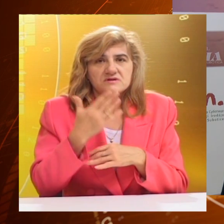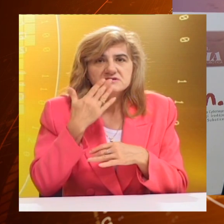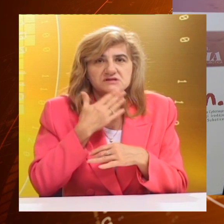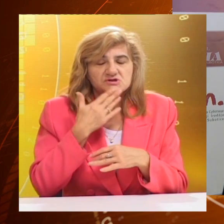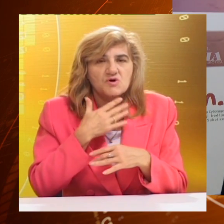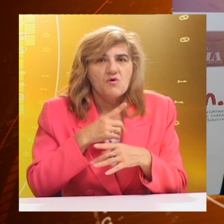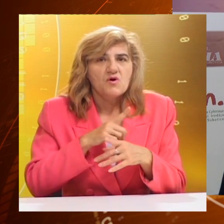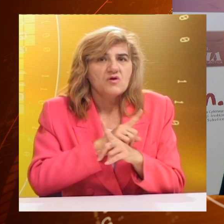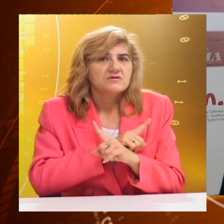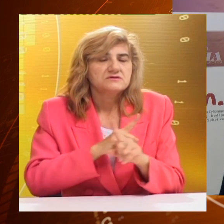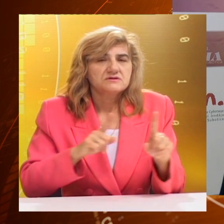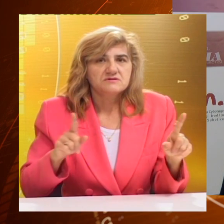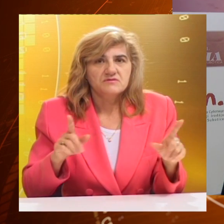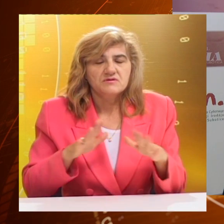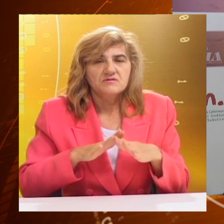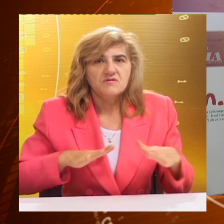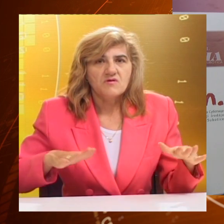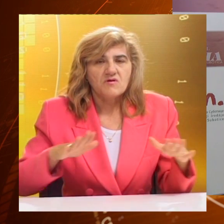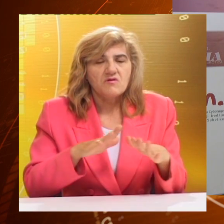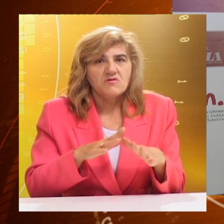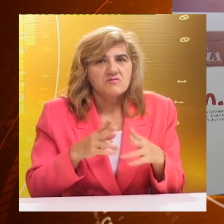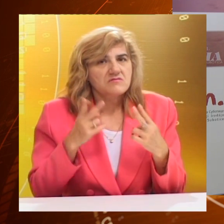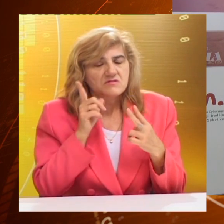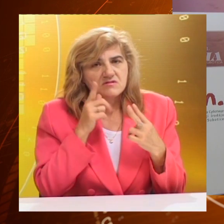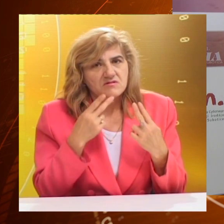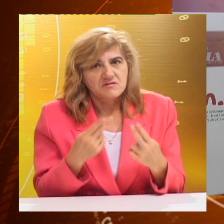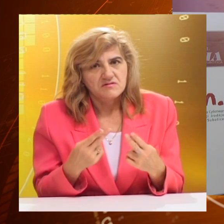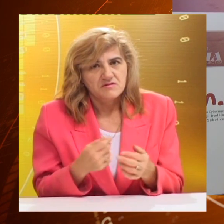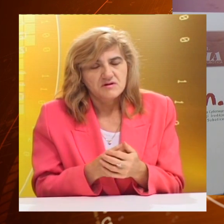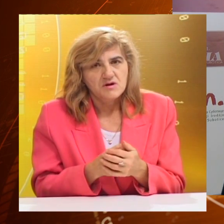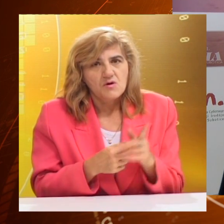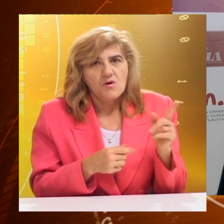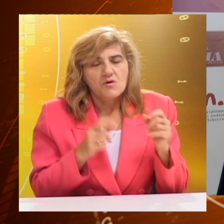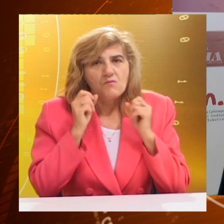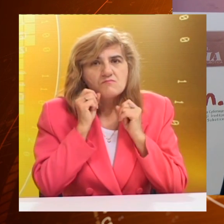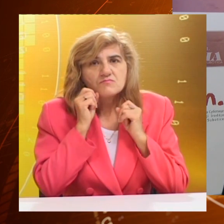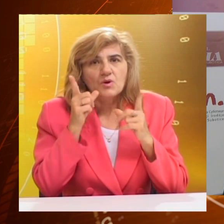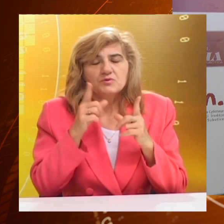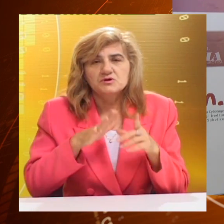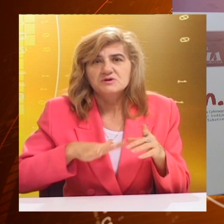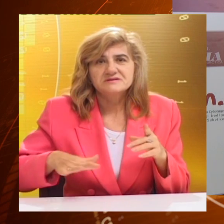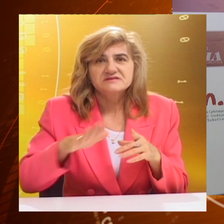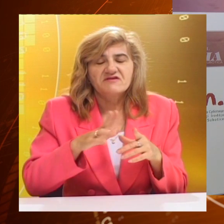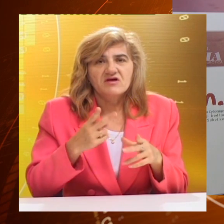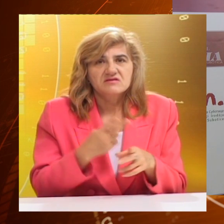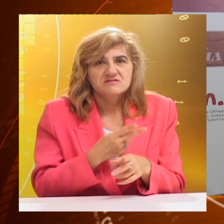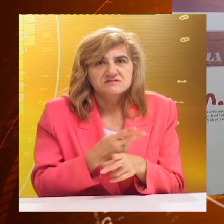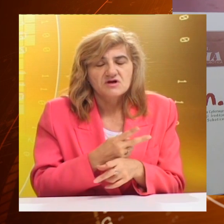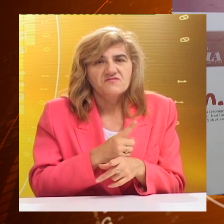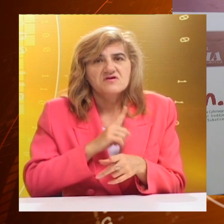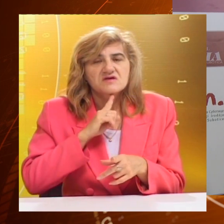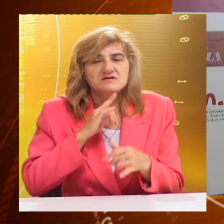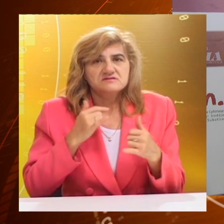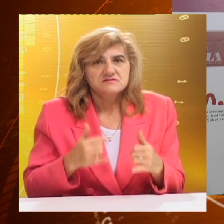drugom javnom mjestu, u školi, u ustanovi socijalne zaštite, koliko je to bitno. Probudio je ne samo državne